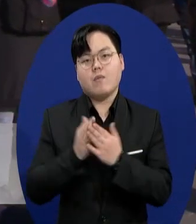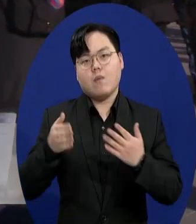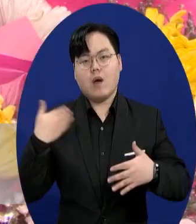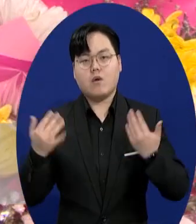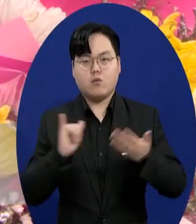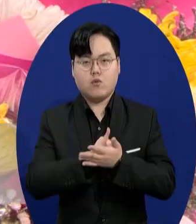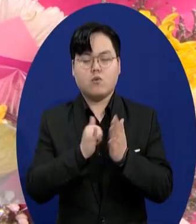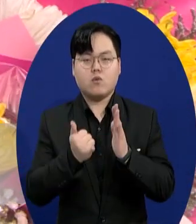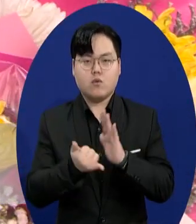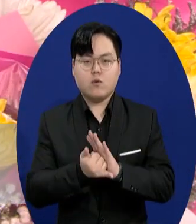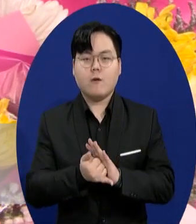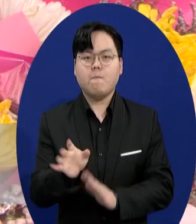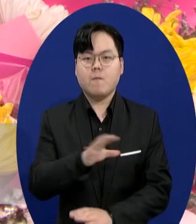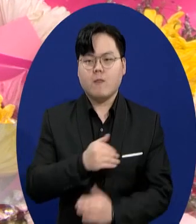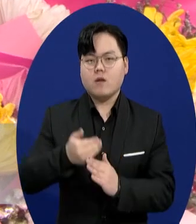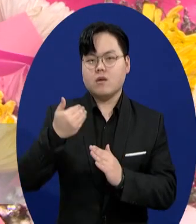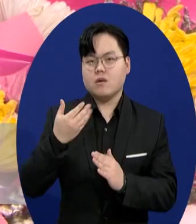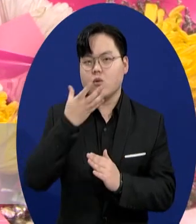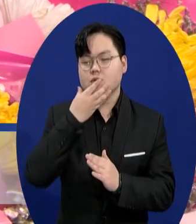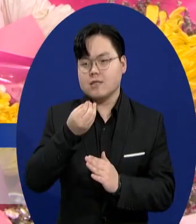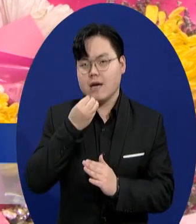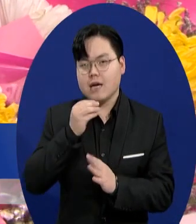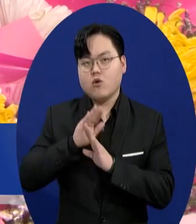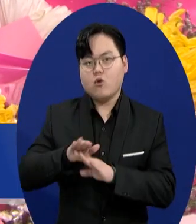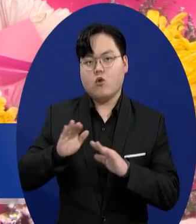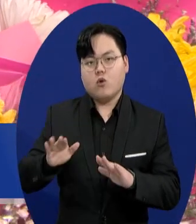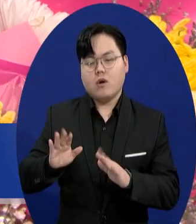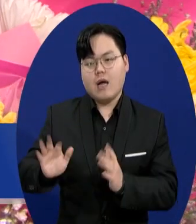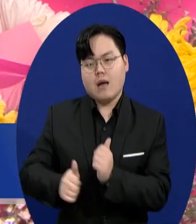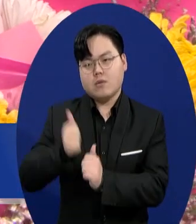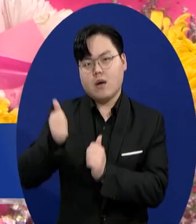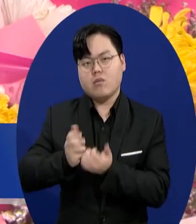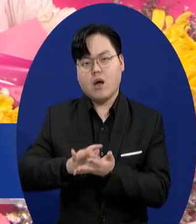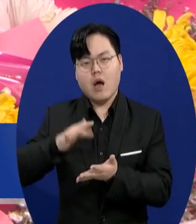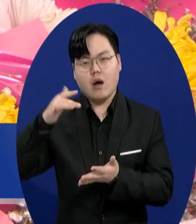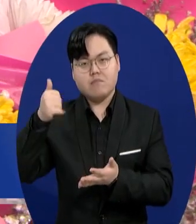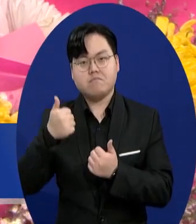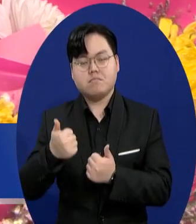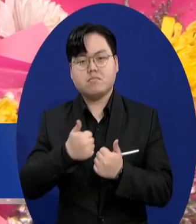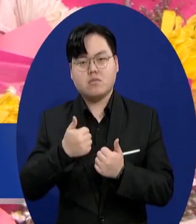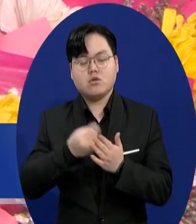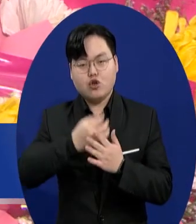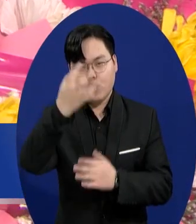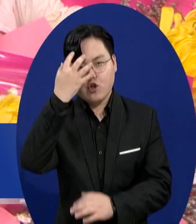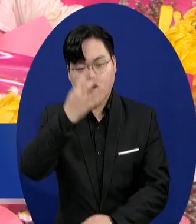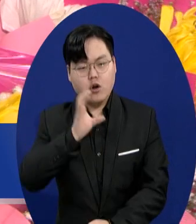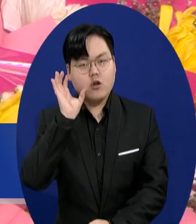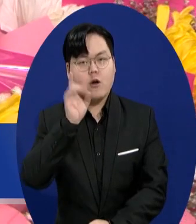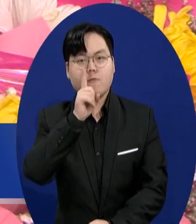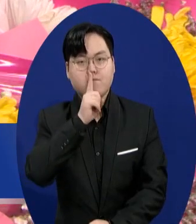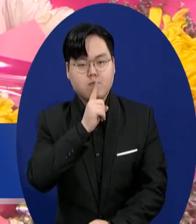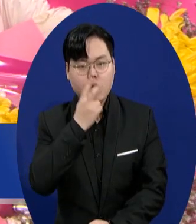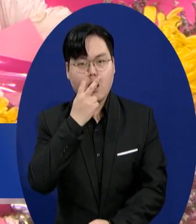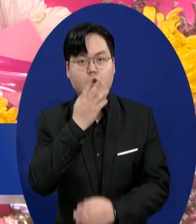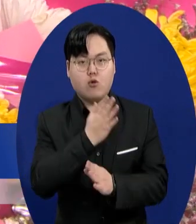зүйл юм байна. Миний үеийн эрхэм сайхан шавнарын гайхалтай амжилтууд улс орондоо яар суурайтаж, түүнийг энэ төр тасаг минь сонордож, надад энэ